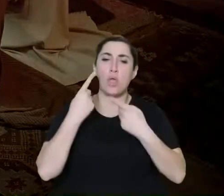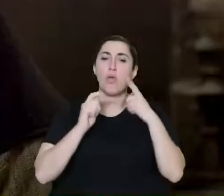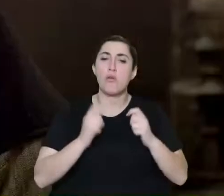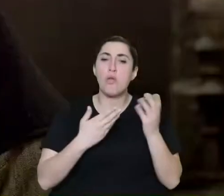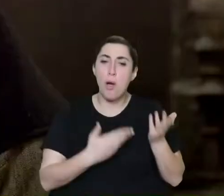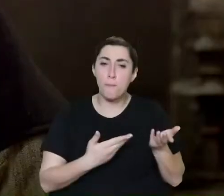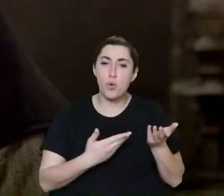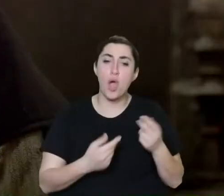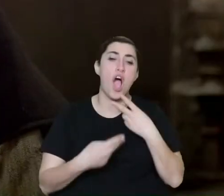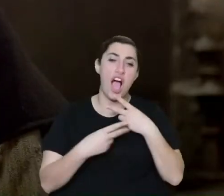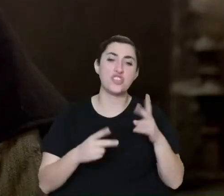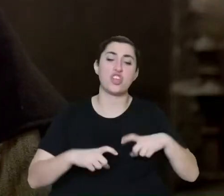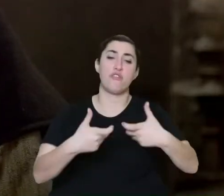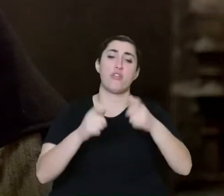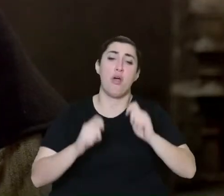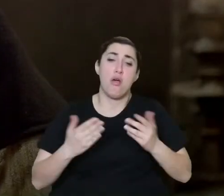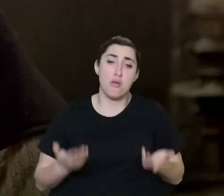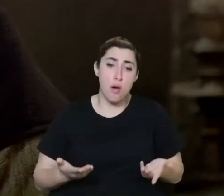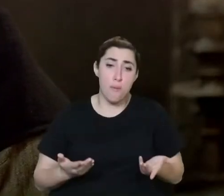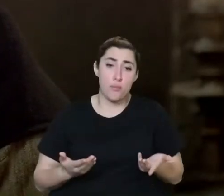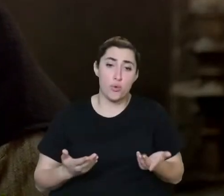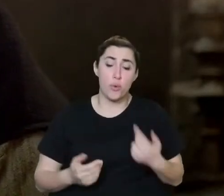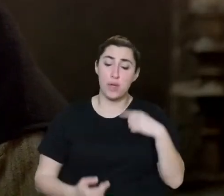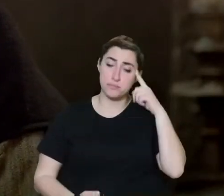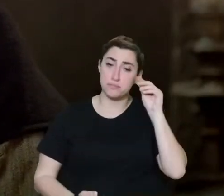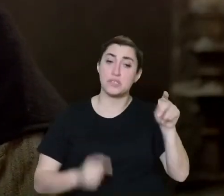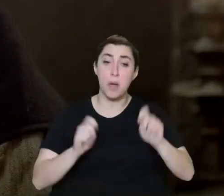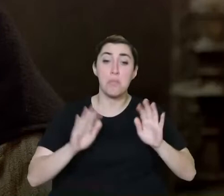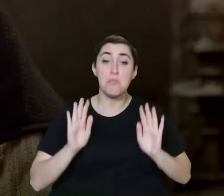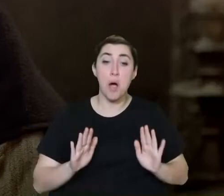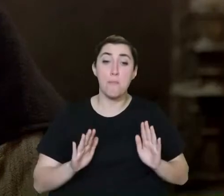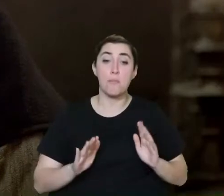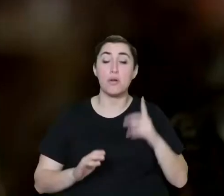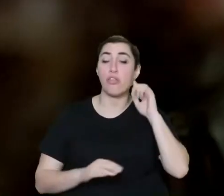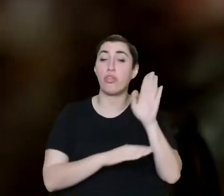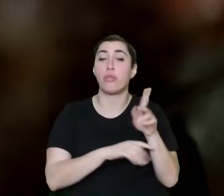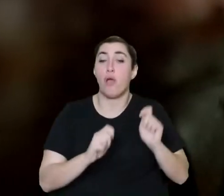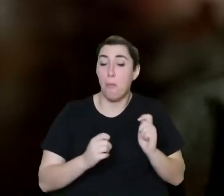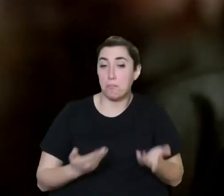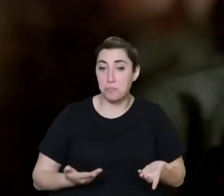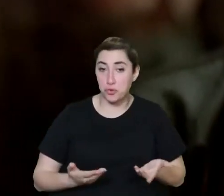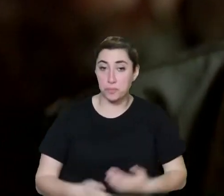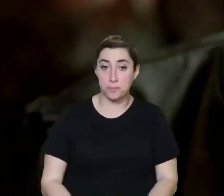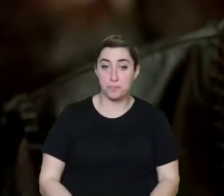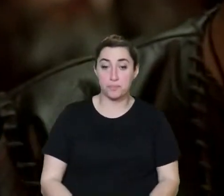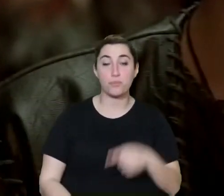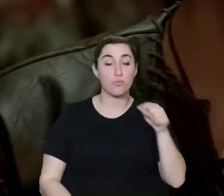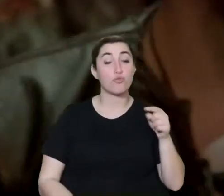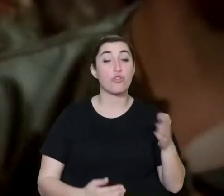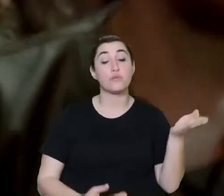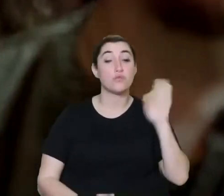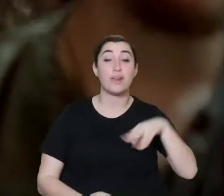eder. Açıkça iftira eder. İkaz ettim ama kulak asmadı. Bunun